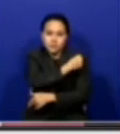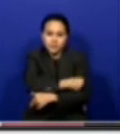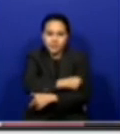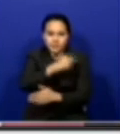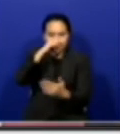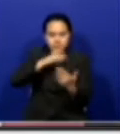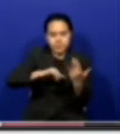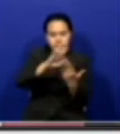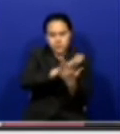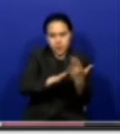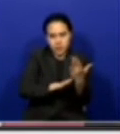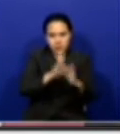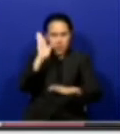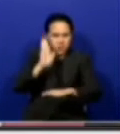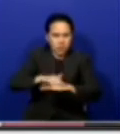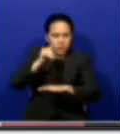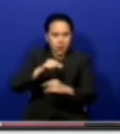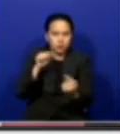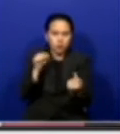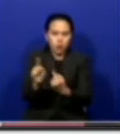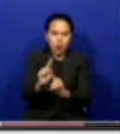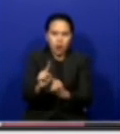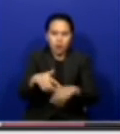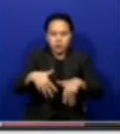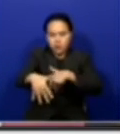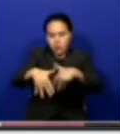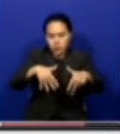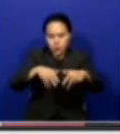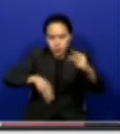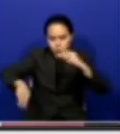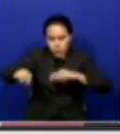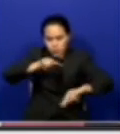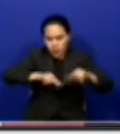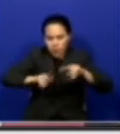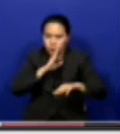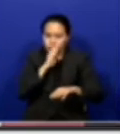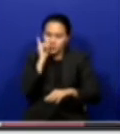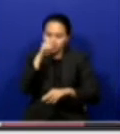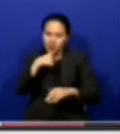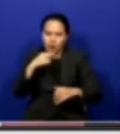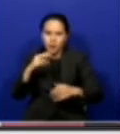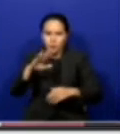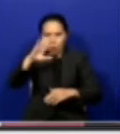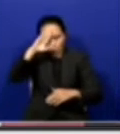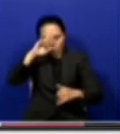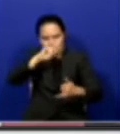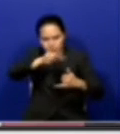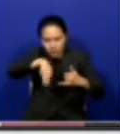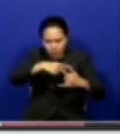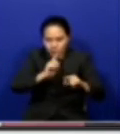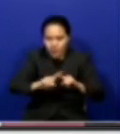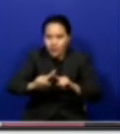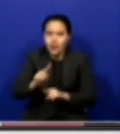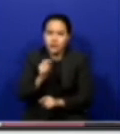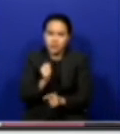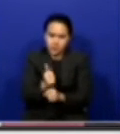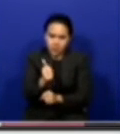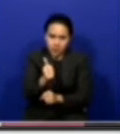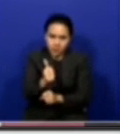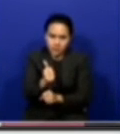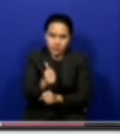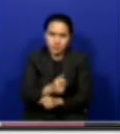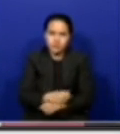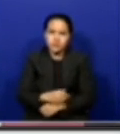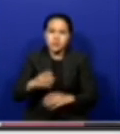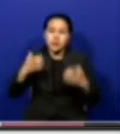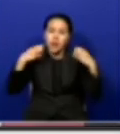มีความสามารถที่จะดูแลพี่น้องประชาชนที่เจ็บป่วยได้ท่านประธานคะรัฐบาลไม่มีอำ